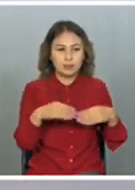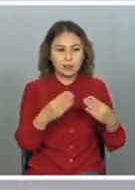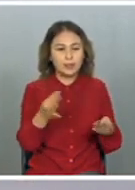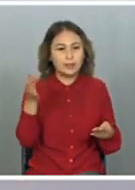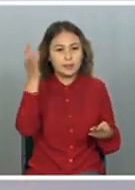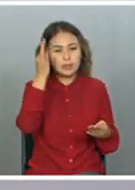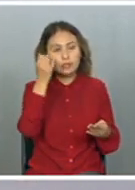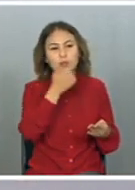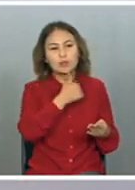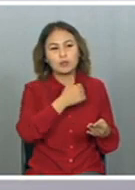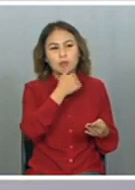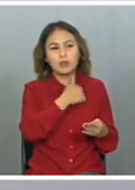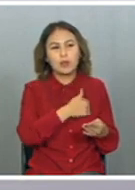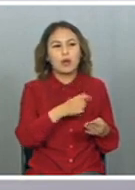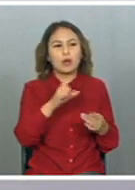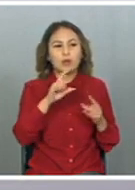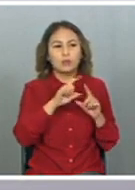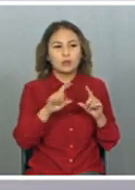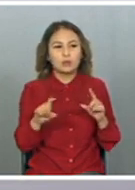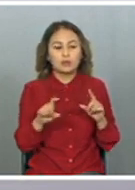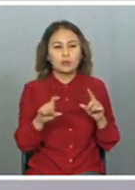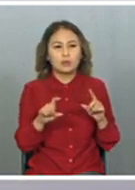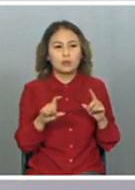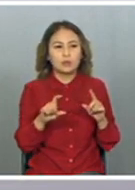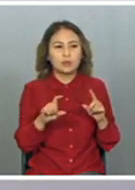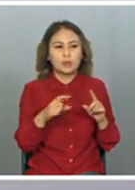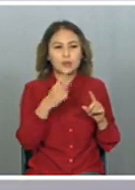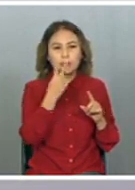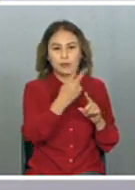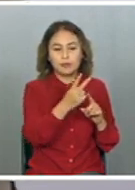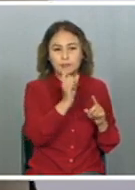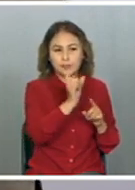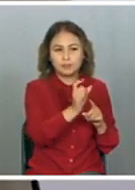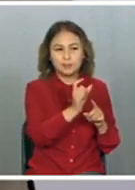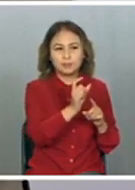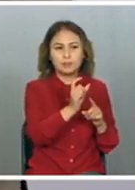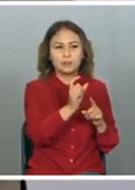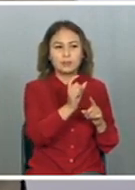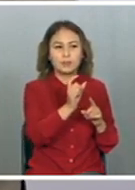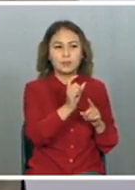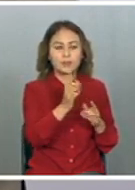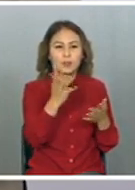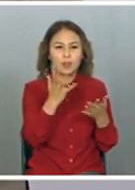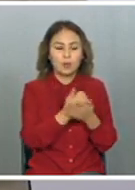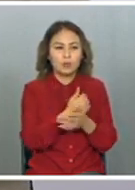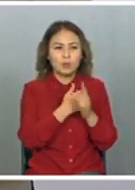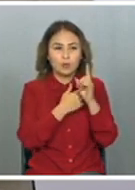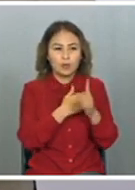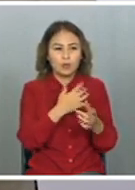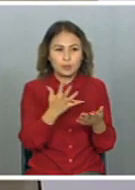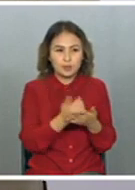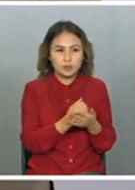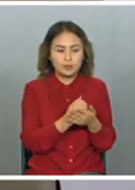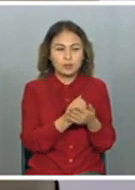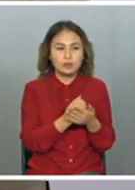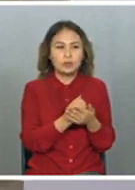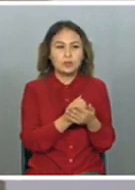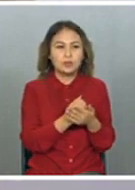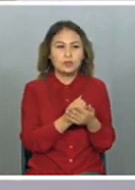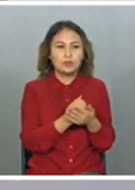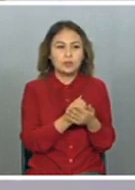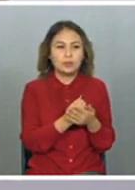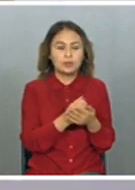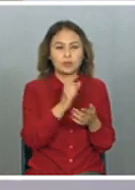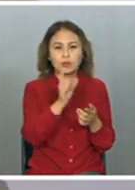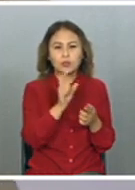түсірейік, бүтін бөлігі бізде 2'ге тең. Демек 2'ні тауып қоямыз бірден координаттық сәуледен. Енді бөлшек